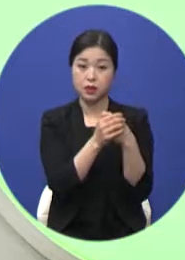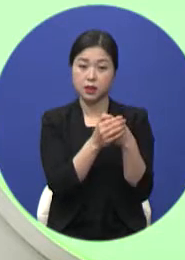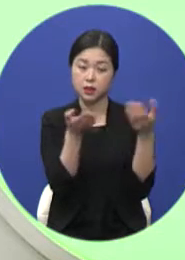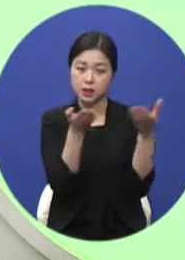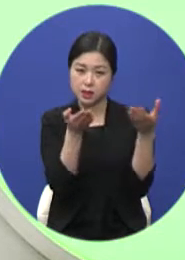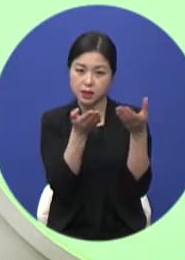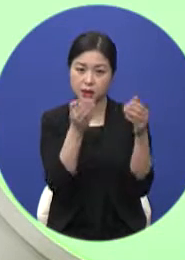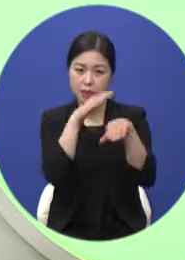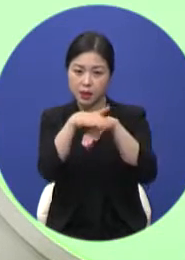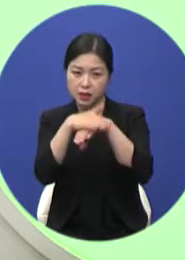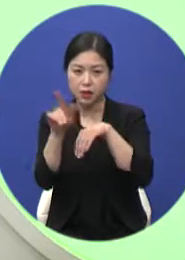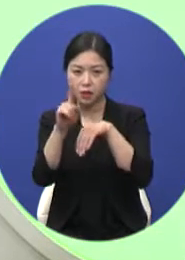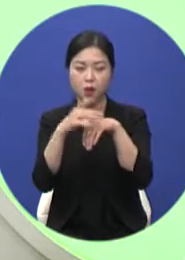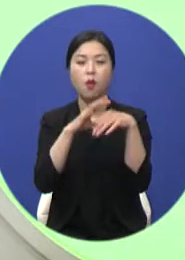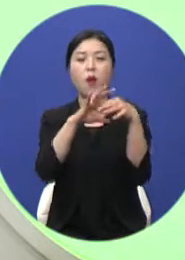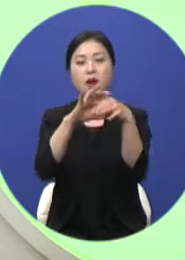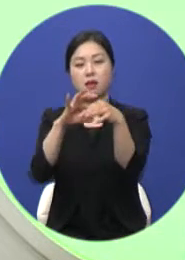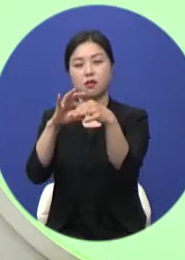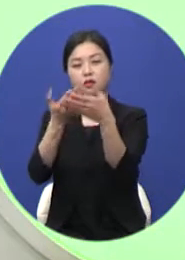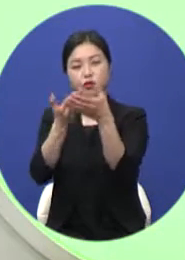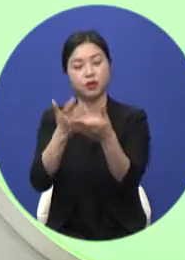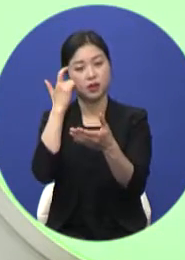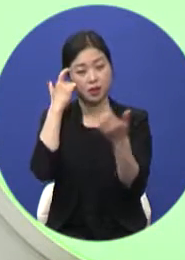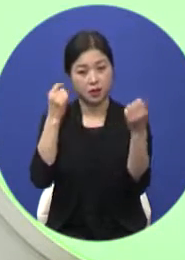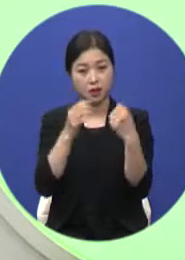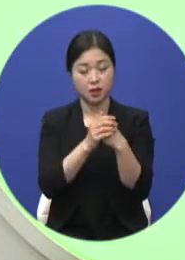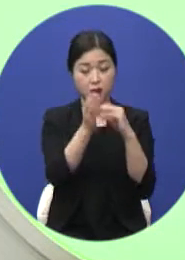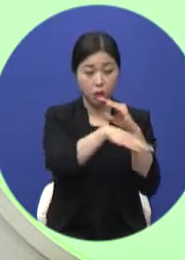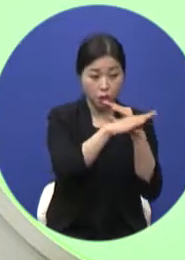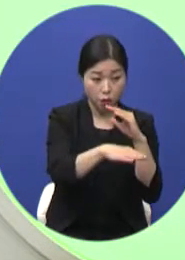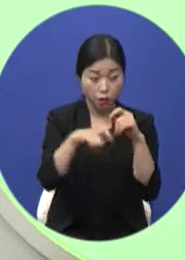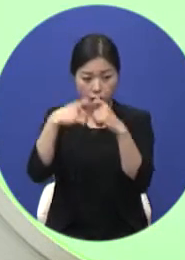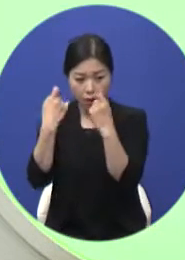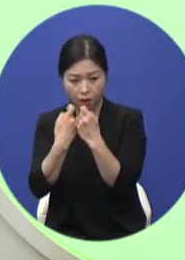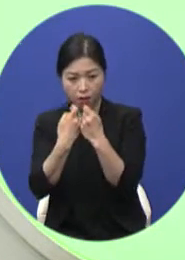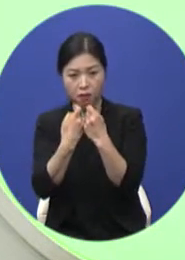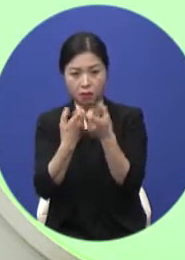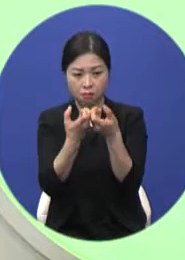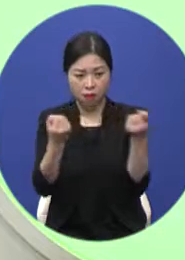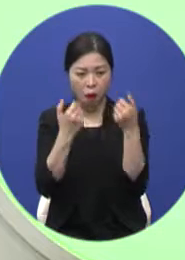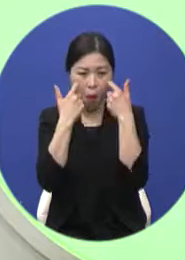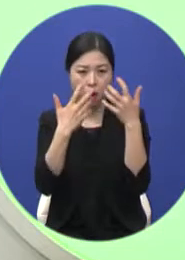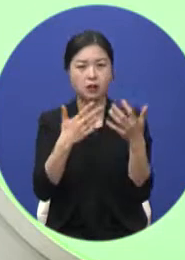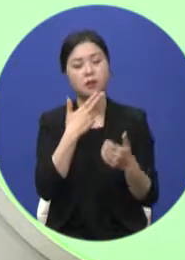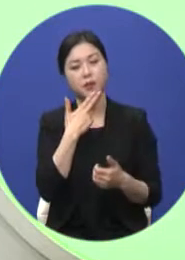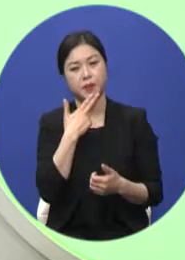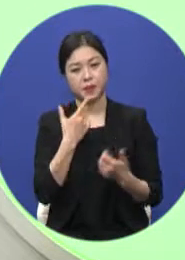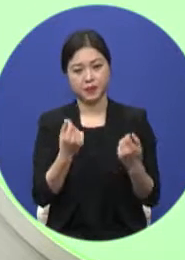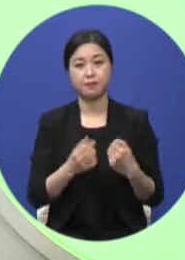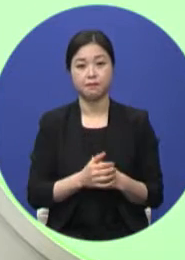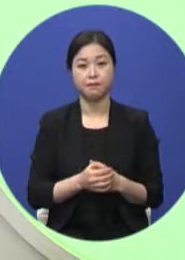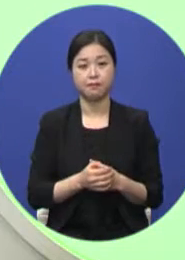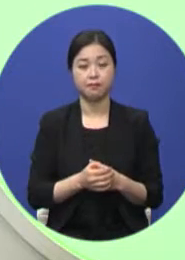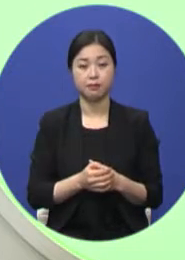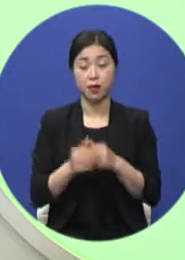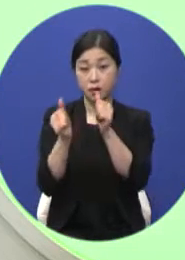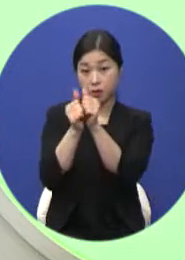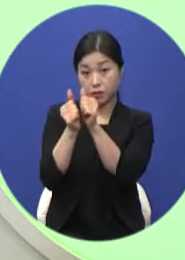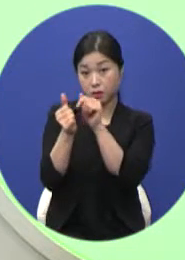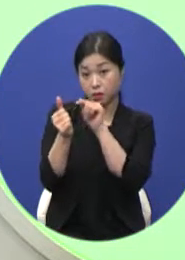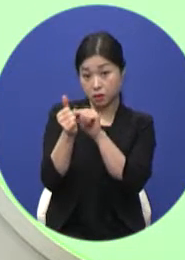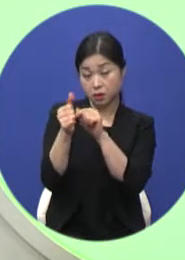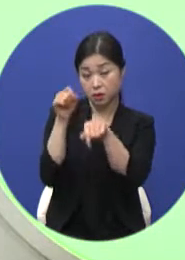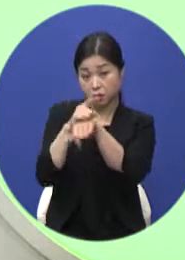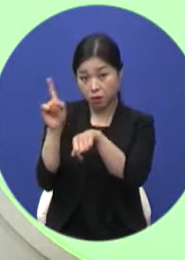패턴 자체가 관계 중심적이다 보니까 사실 공과 사가 남자분들만큼 뚜렷하게 구분되지가 않아요. 그렇죠.